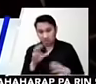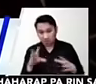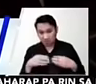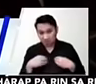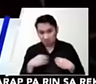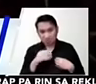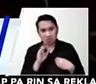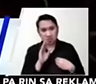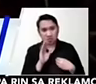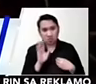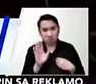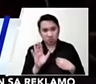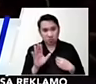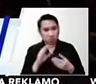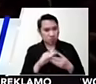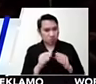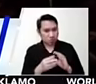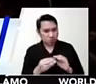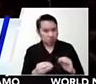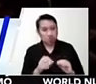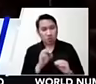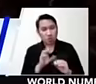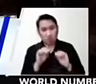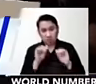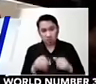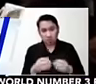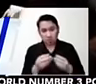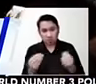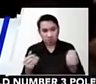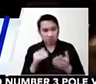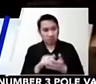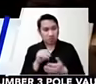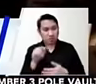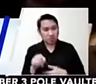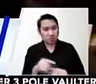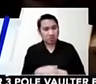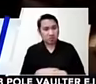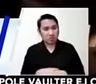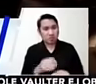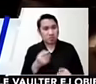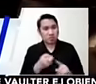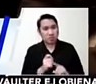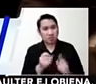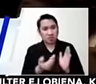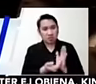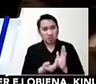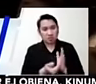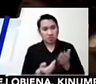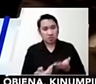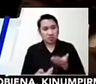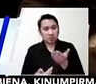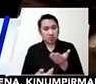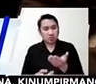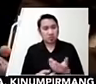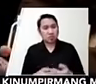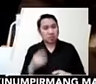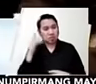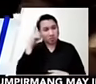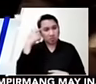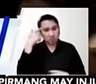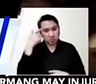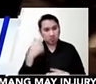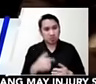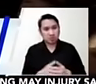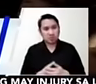ni Guo at posibleng resolbahin ang mga reklamo laban sa kanya base lamang sa may ebidensyang inihain ng gobyerno. Maghahain rin daw ng karagdagang mga